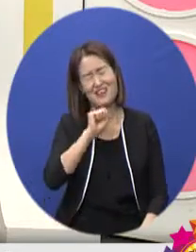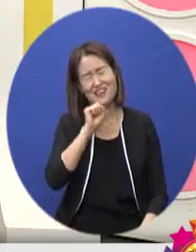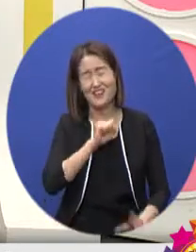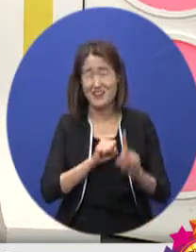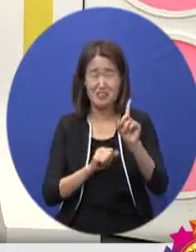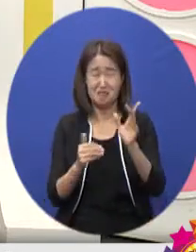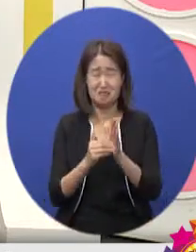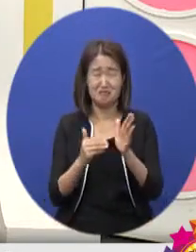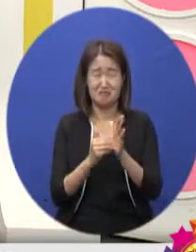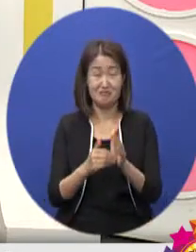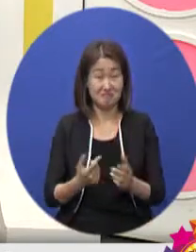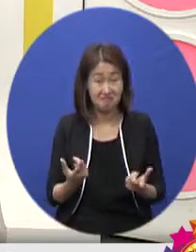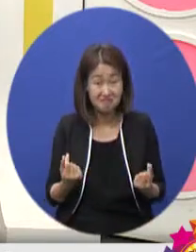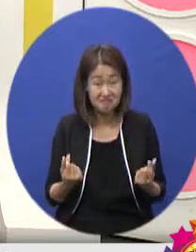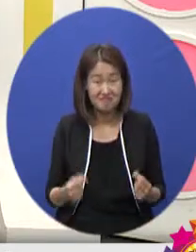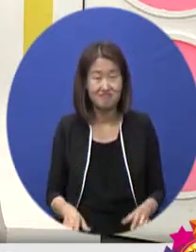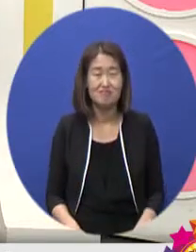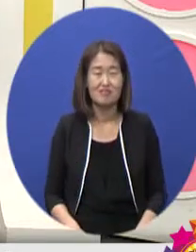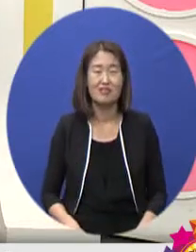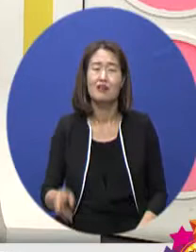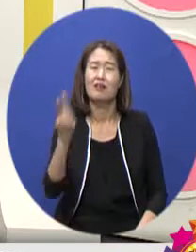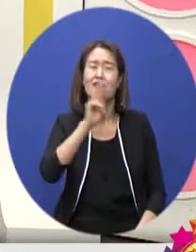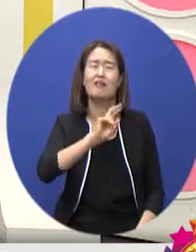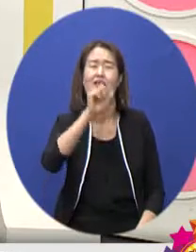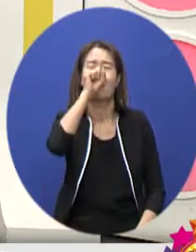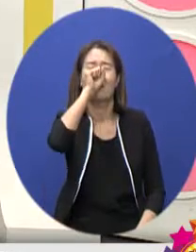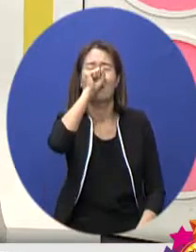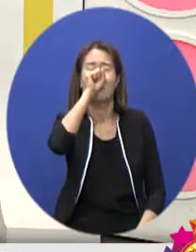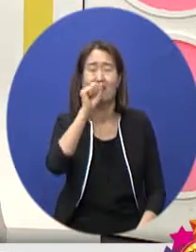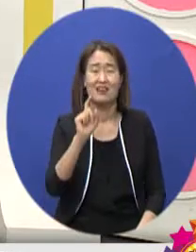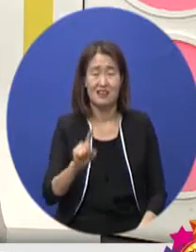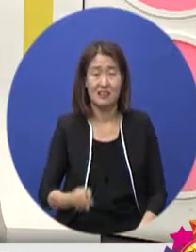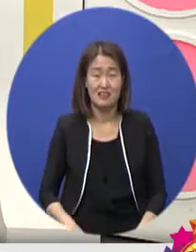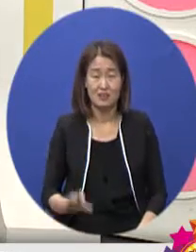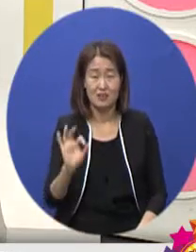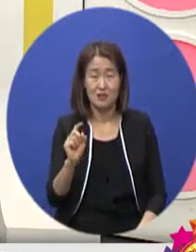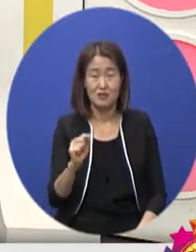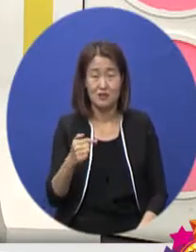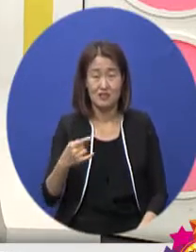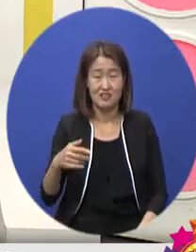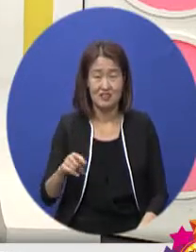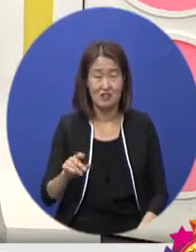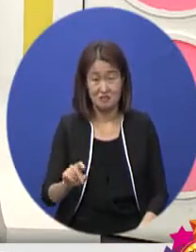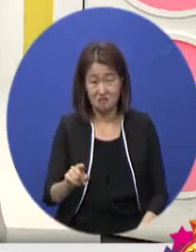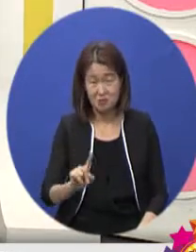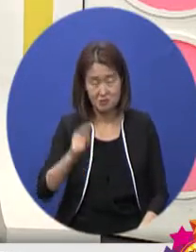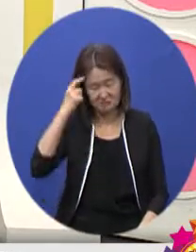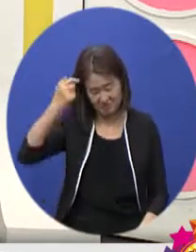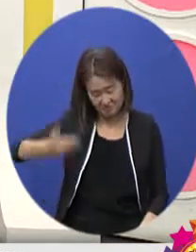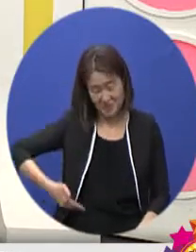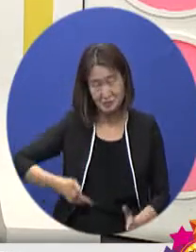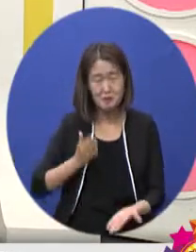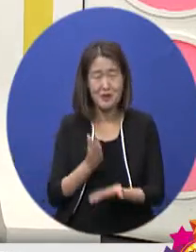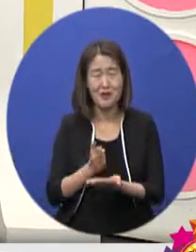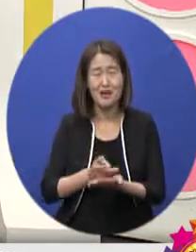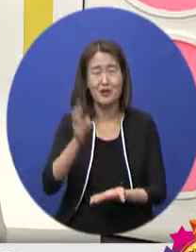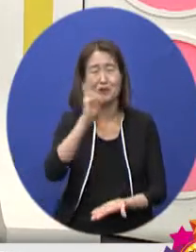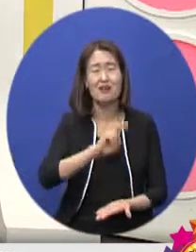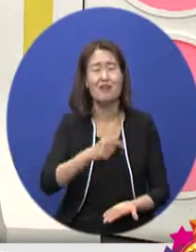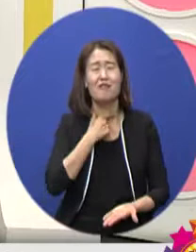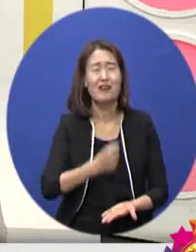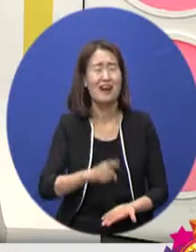없습니다. 그러셨구나. 네, 노래가 좋아가지고. 네. 문희정 씨, 우리 어머니 그러니까 묻지 마이선 노래는 안 납니다.